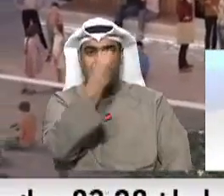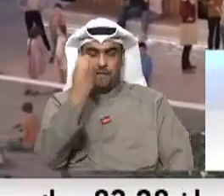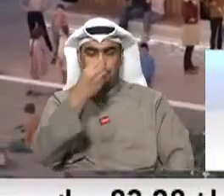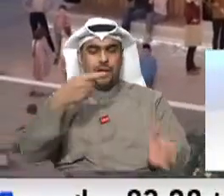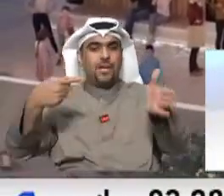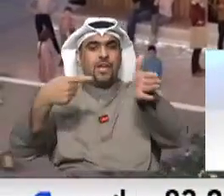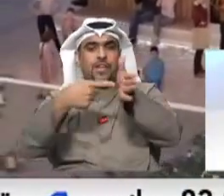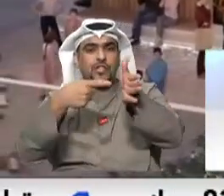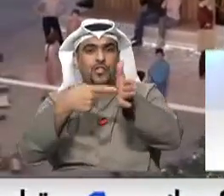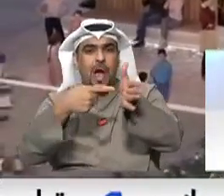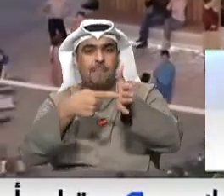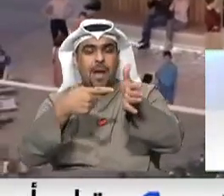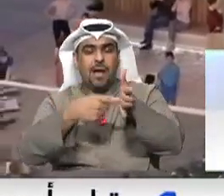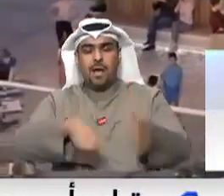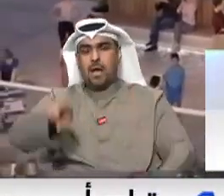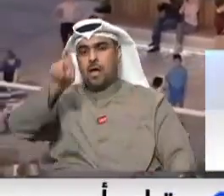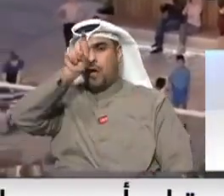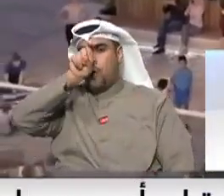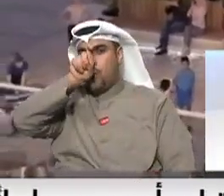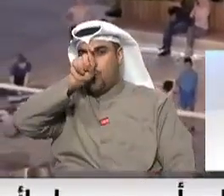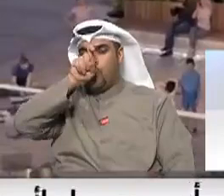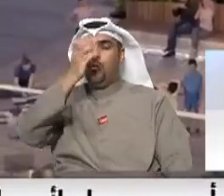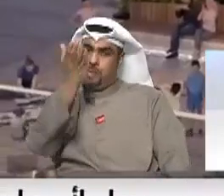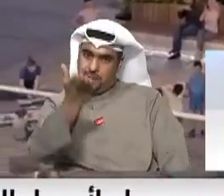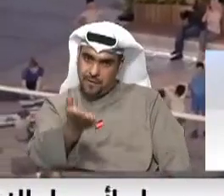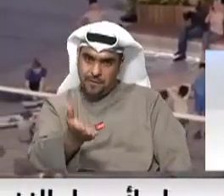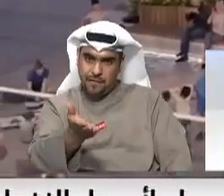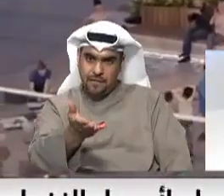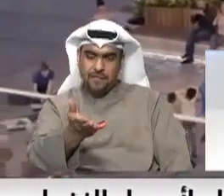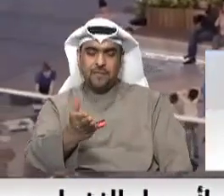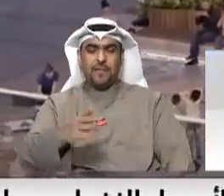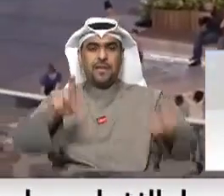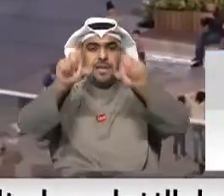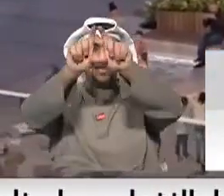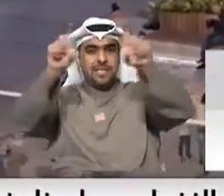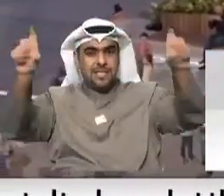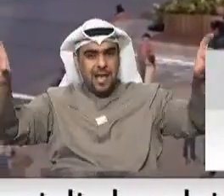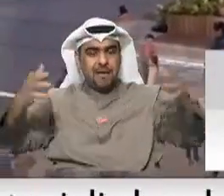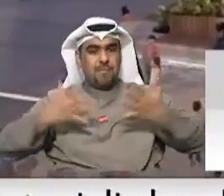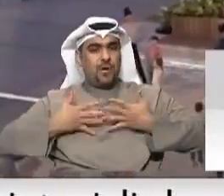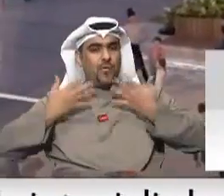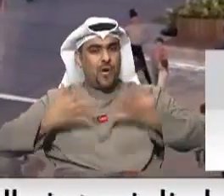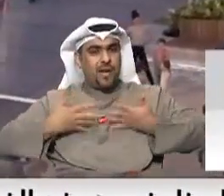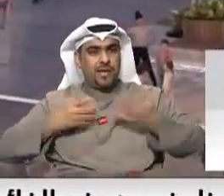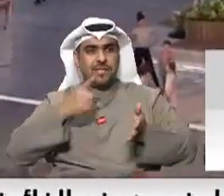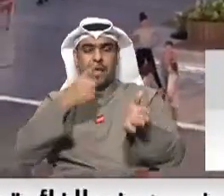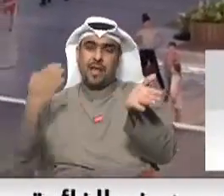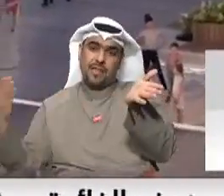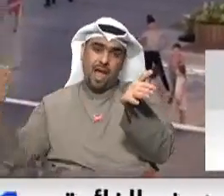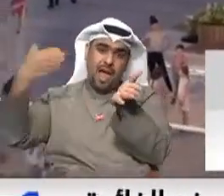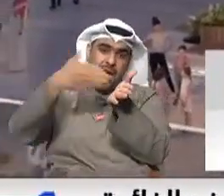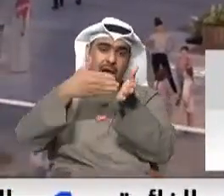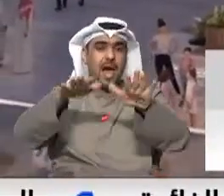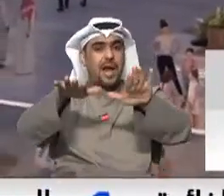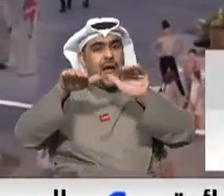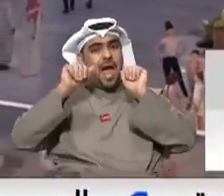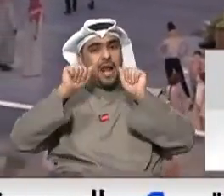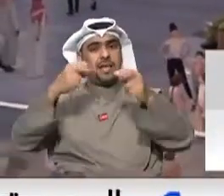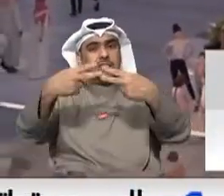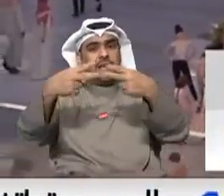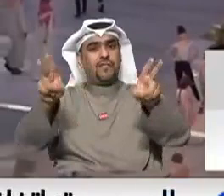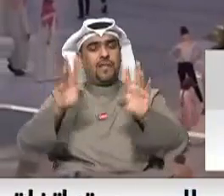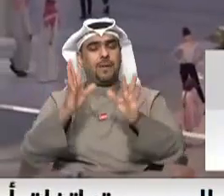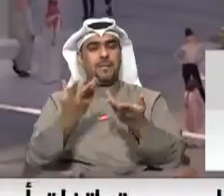التقنيه والتصميم ومناطق على العروض الترفيهيه حيث من المتوقع الانتهاء من تنفيذه في عام 2030